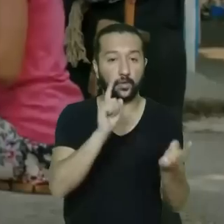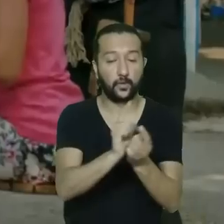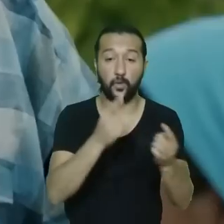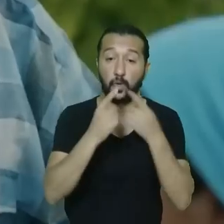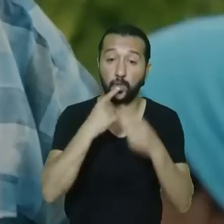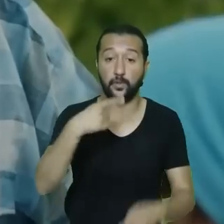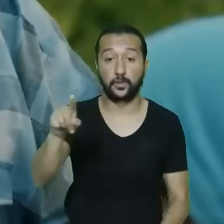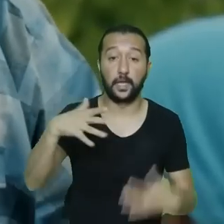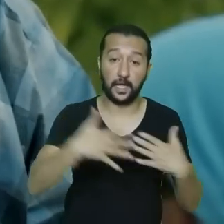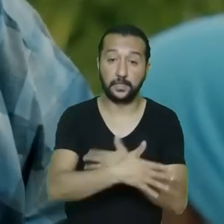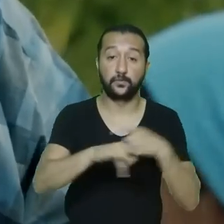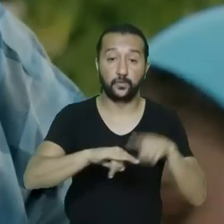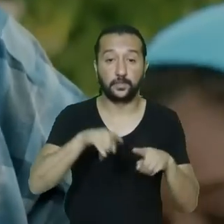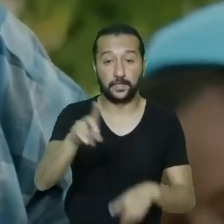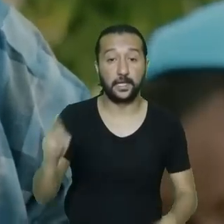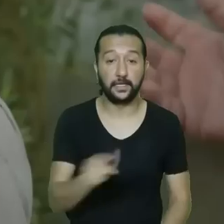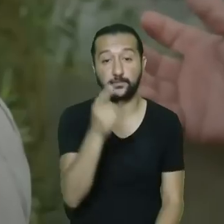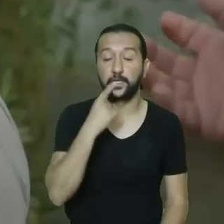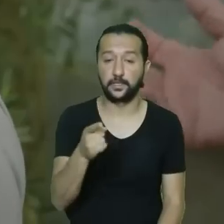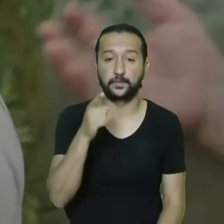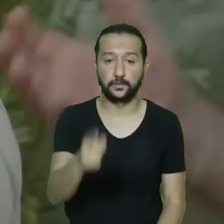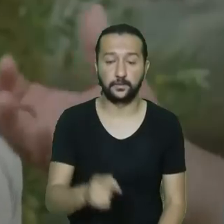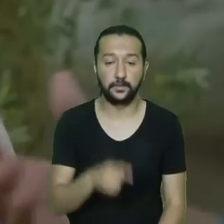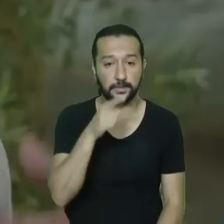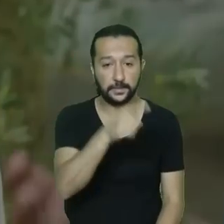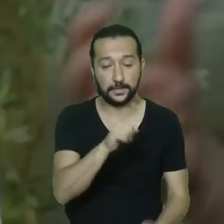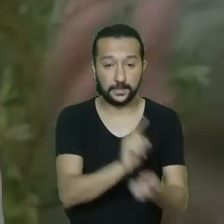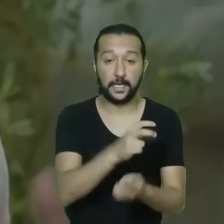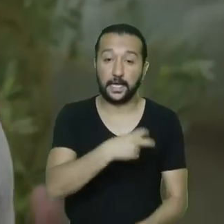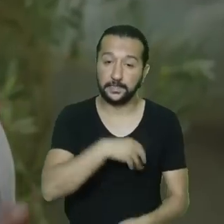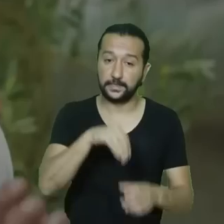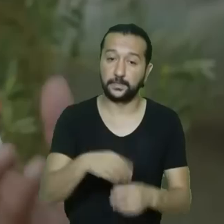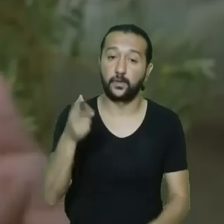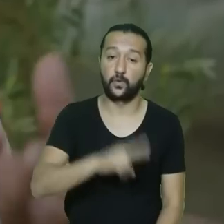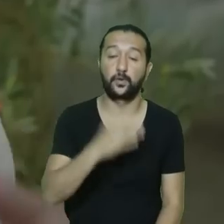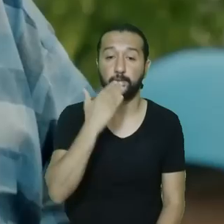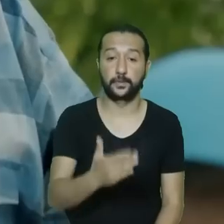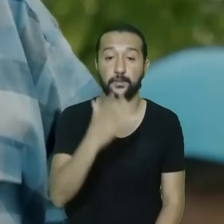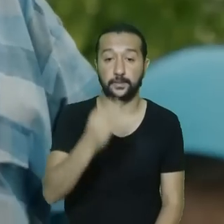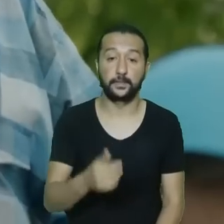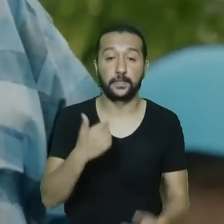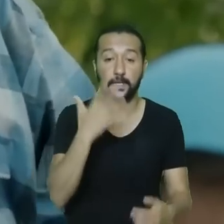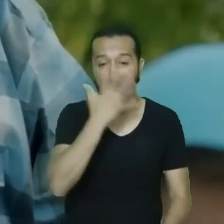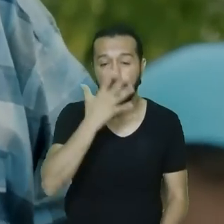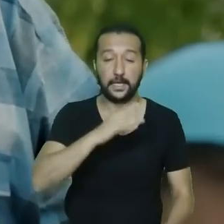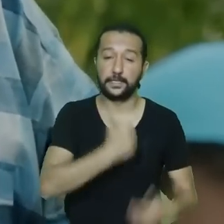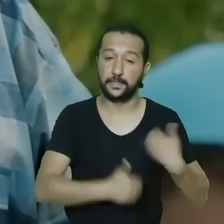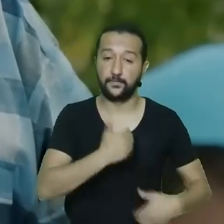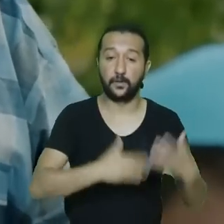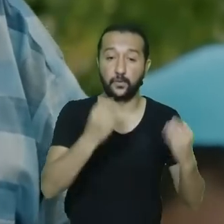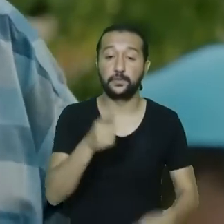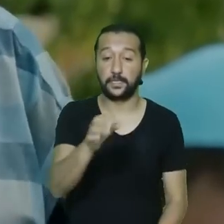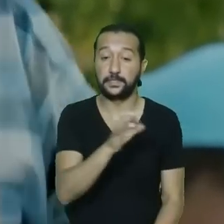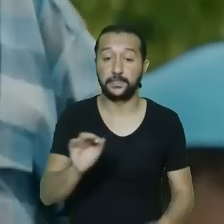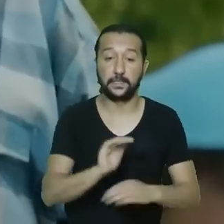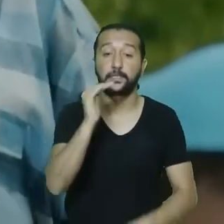konuşsun. Ahşaba Hüseyin seni kaçıracakmış desin. Senin aşkınla ölüyormuş desin. Karı sevda oldu desin.